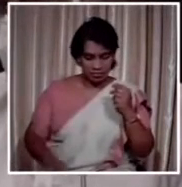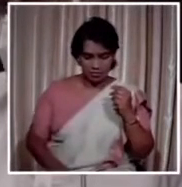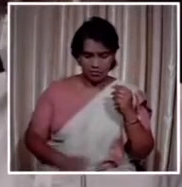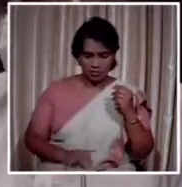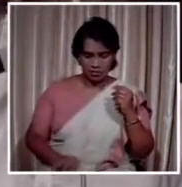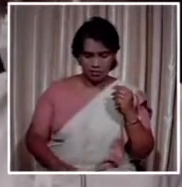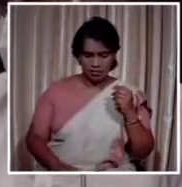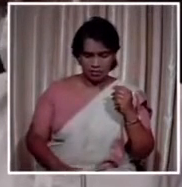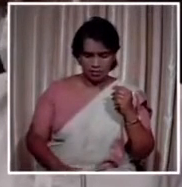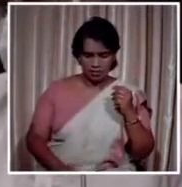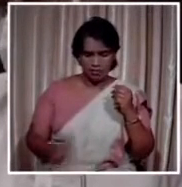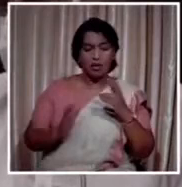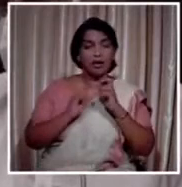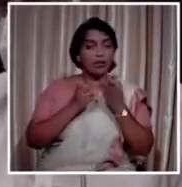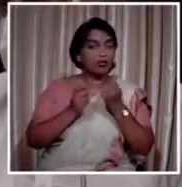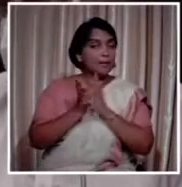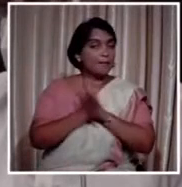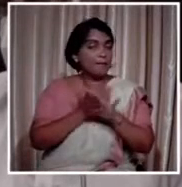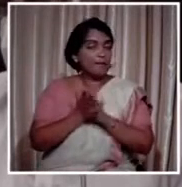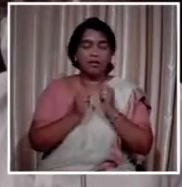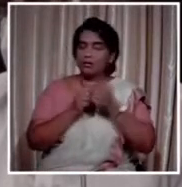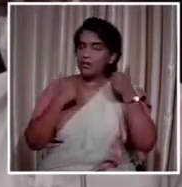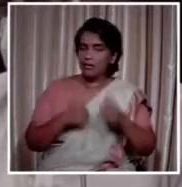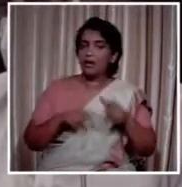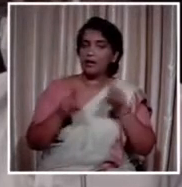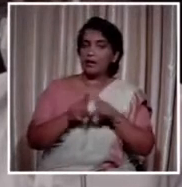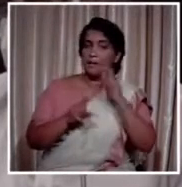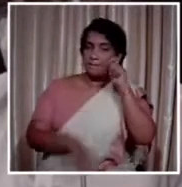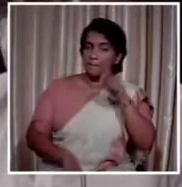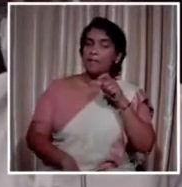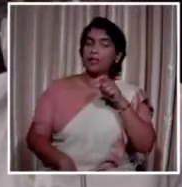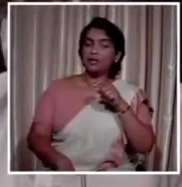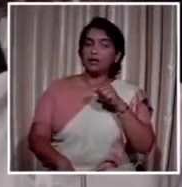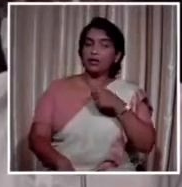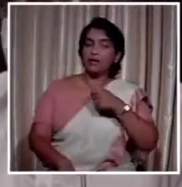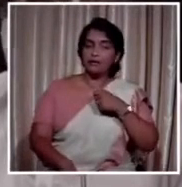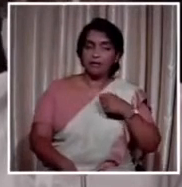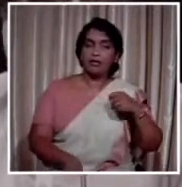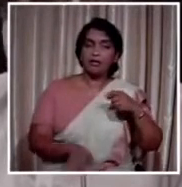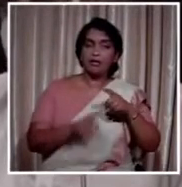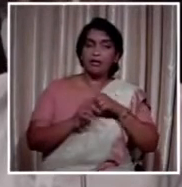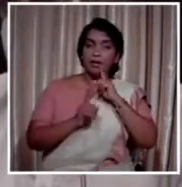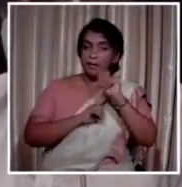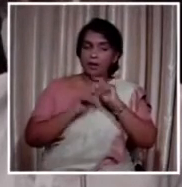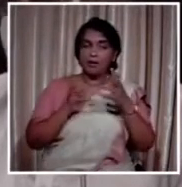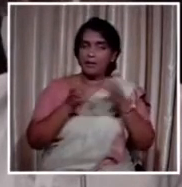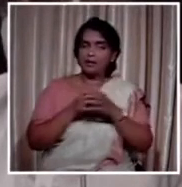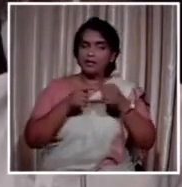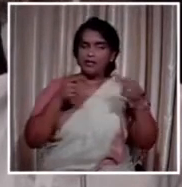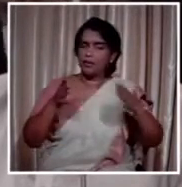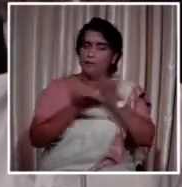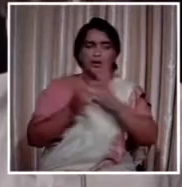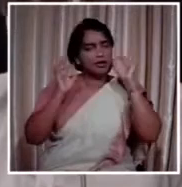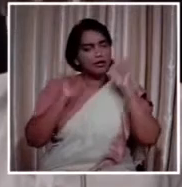வருவதாலும் மத்திய மலைநாட்டின் தற்போது மழை பெய்து வருவதாலும் இந்த பிரச்சனையை மிக விரைவாக தீர்க்க முடியும். 2 நாட்களில்